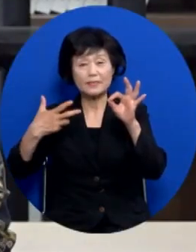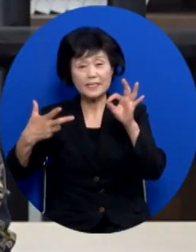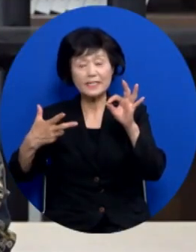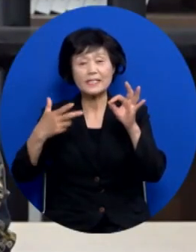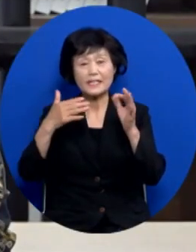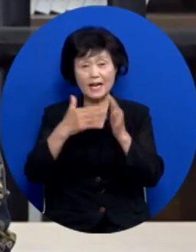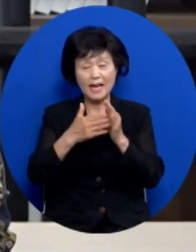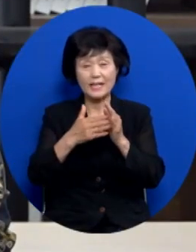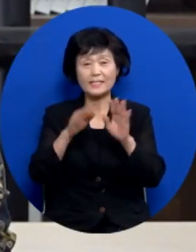개최할 예정입니다